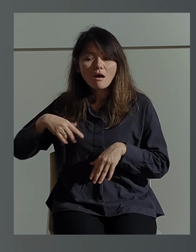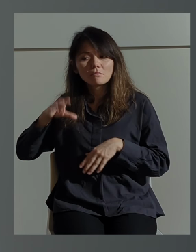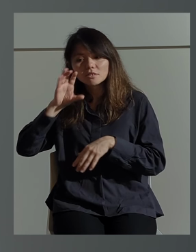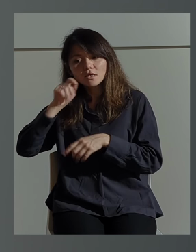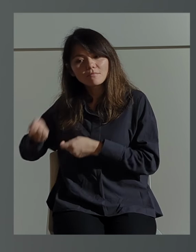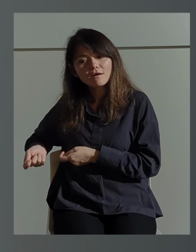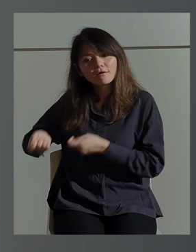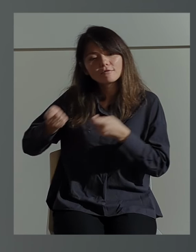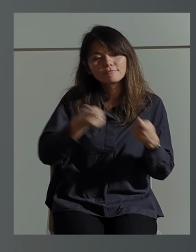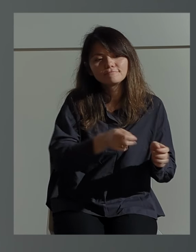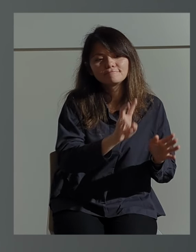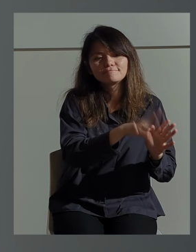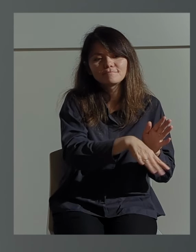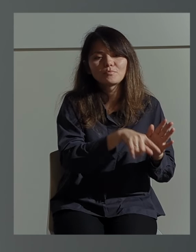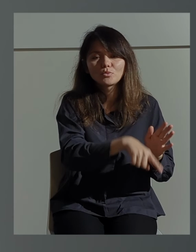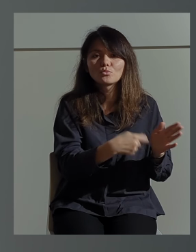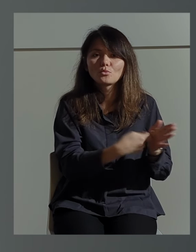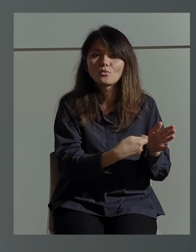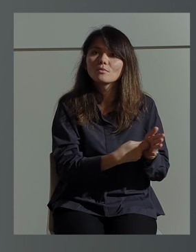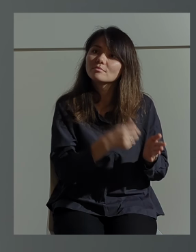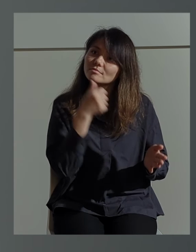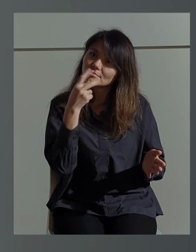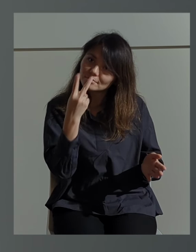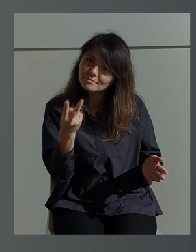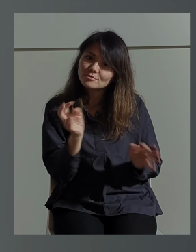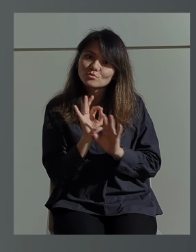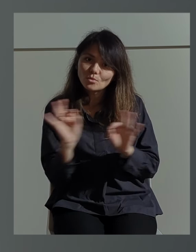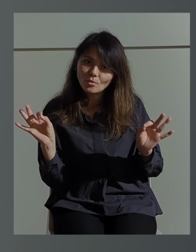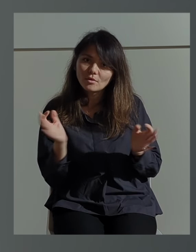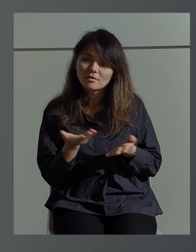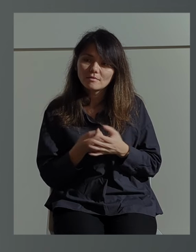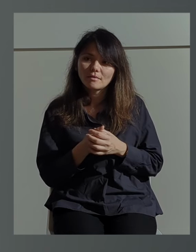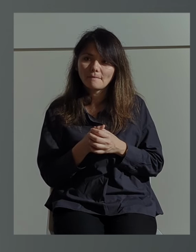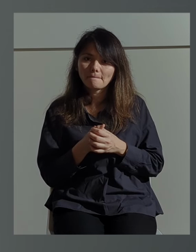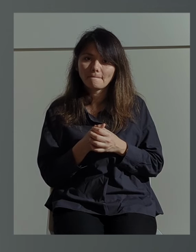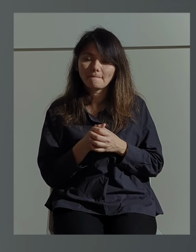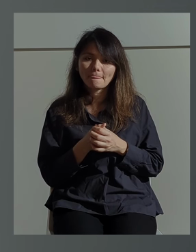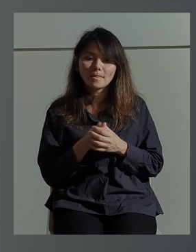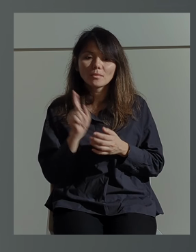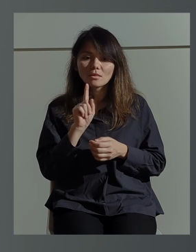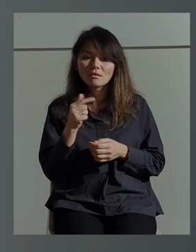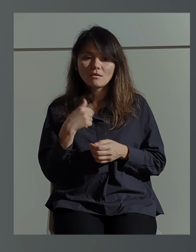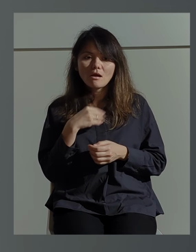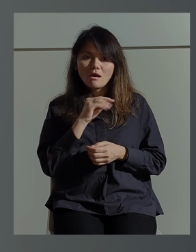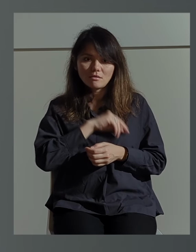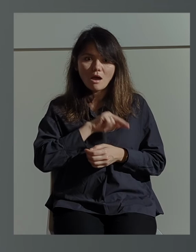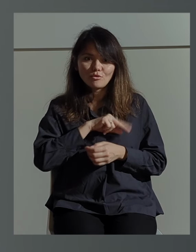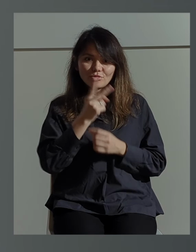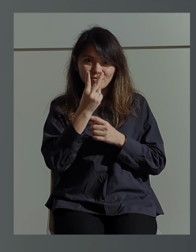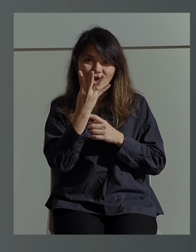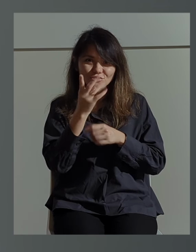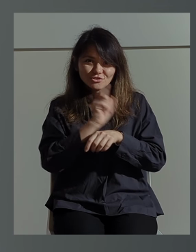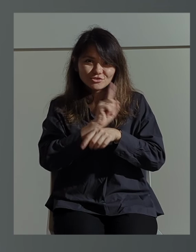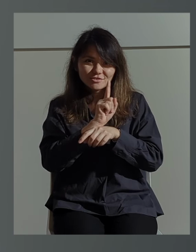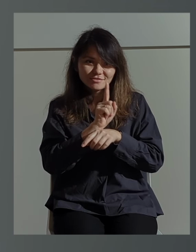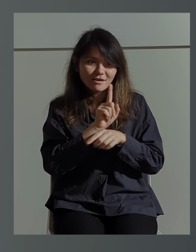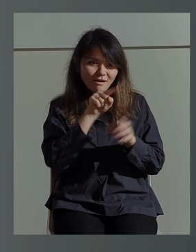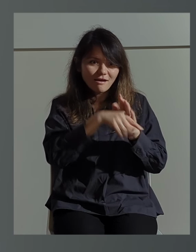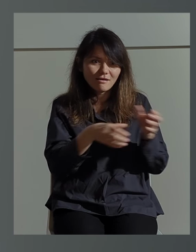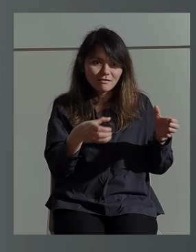как здорово Вот то есть в том что ты работаешь 24 часа на